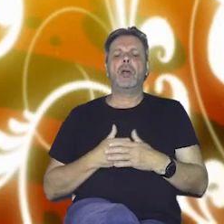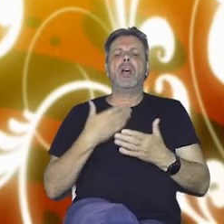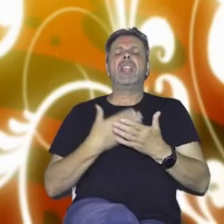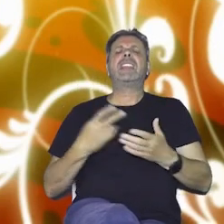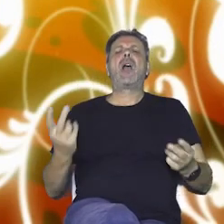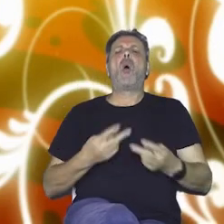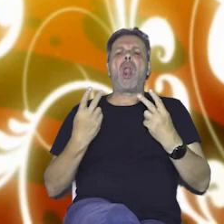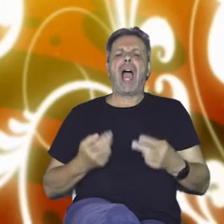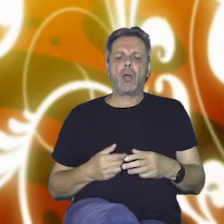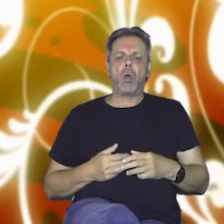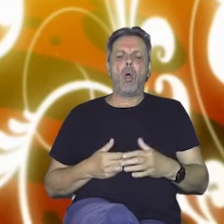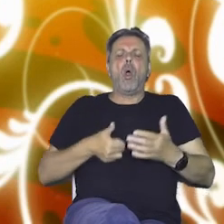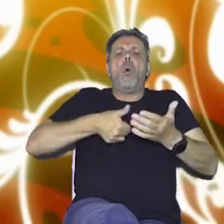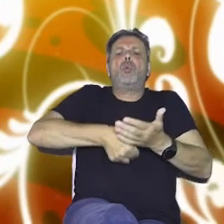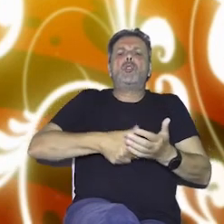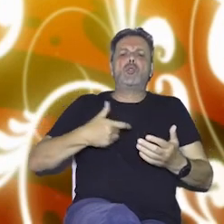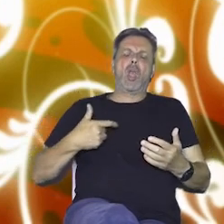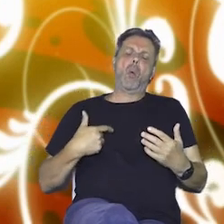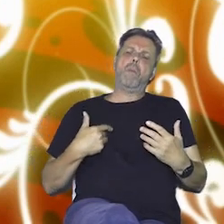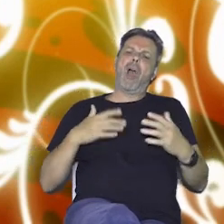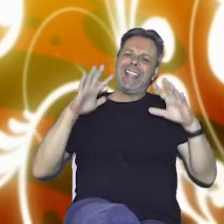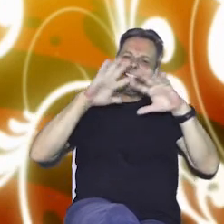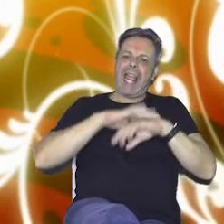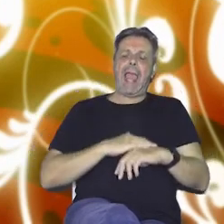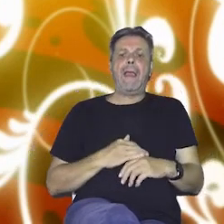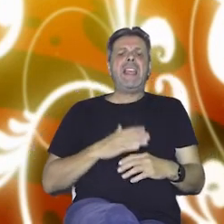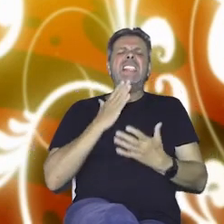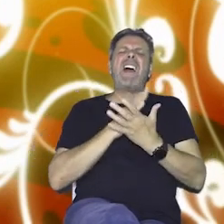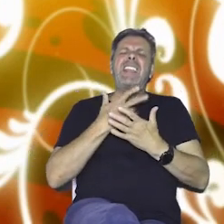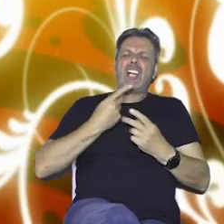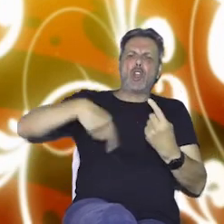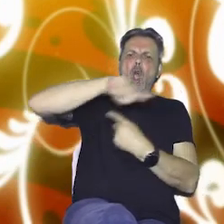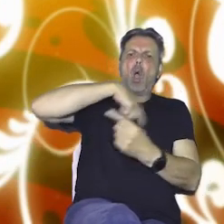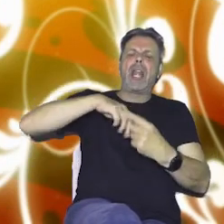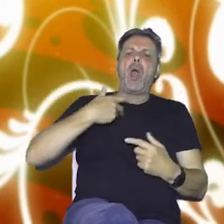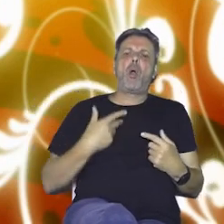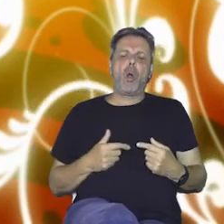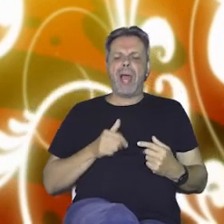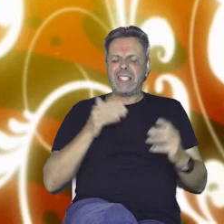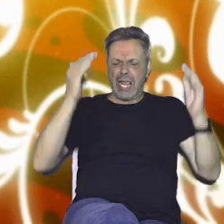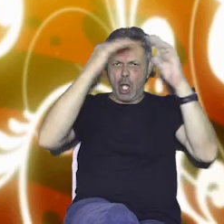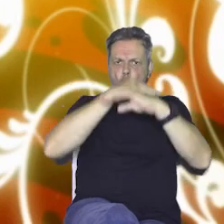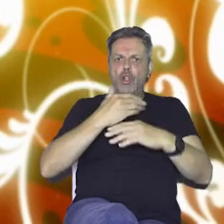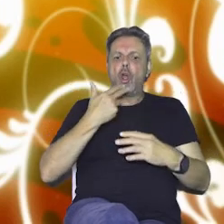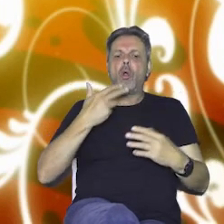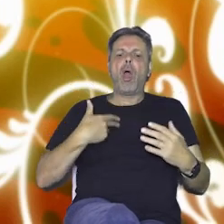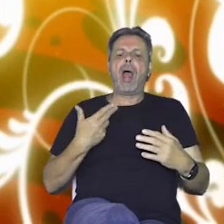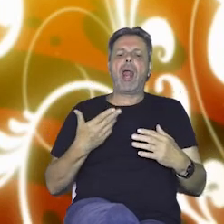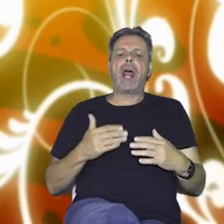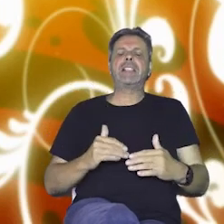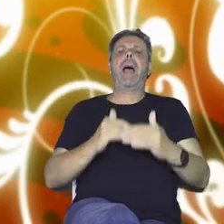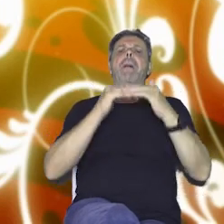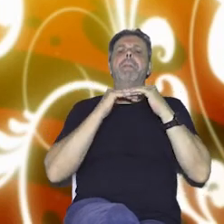lako utisnute u moje zjene, i svaki dan što se okrene oko nas i noć koja nas pokrije